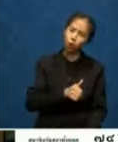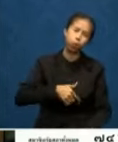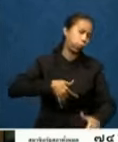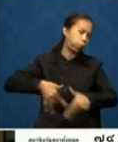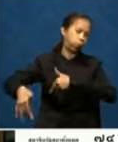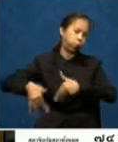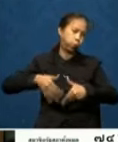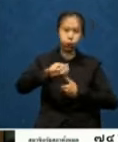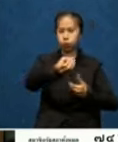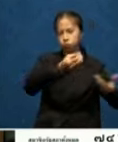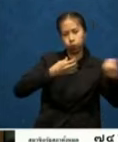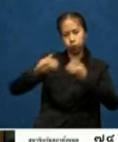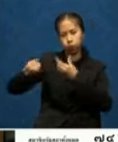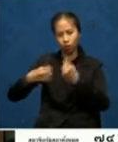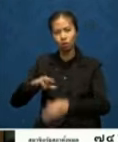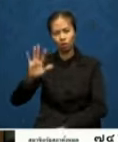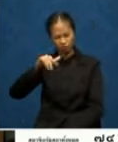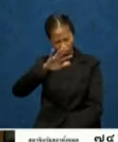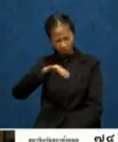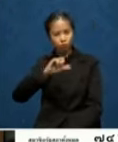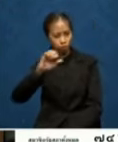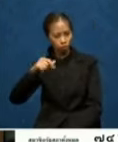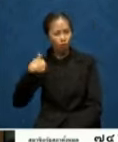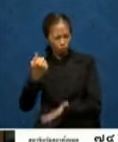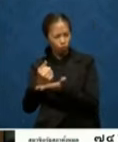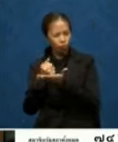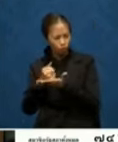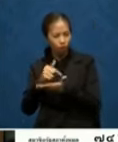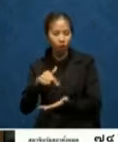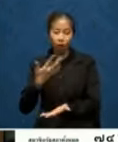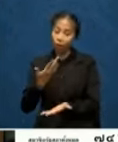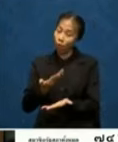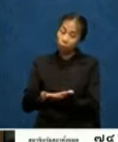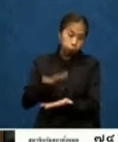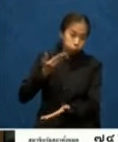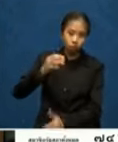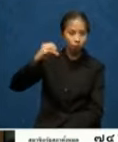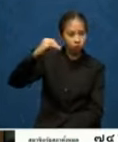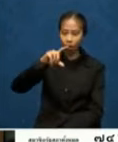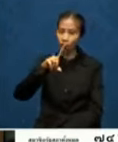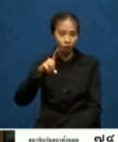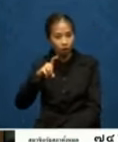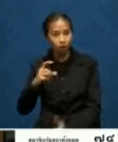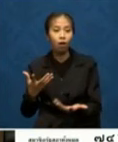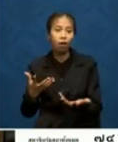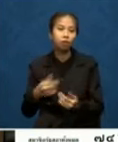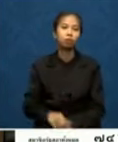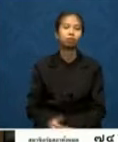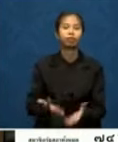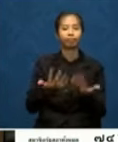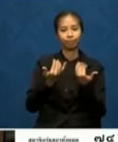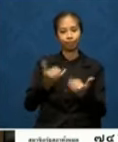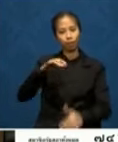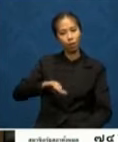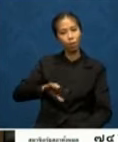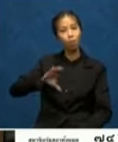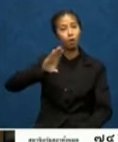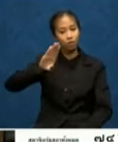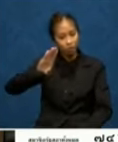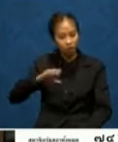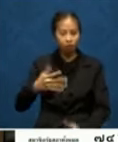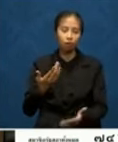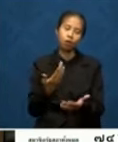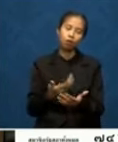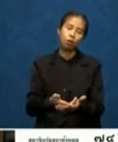ครับทำไมครับสสช่วยหน่อยค่าไฟแพงมากเพราะฉะนั้นวันนี้นักธุรกิจนักลงทุน